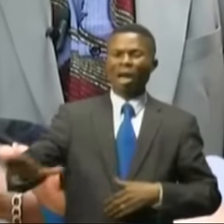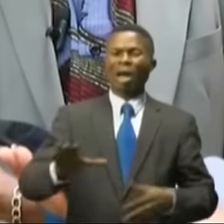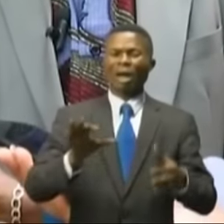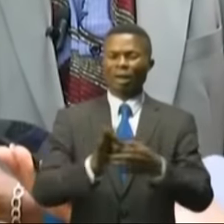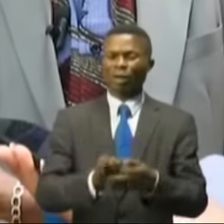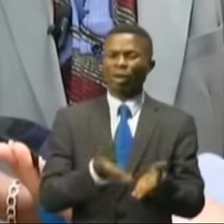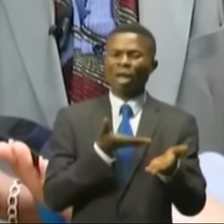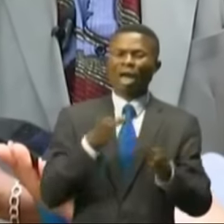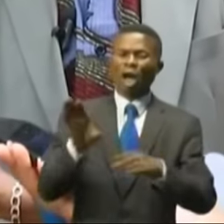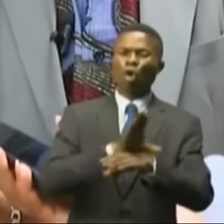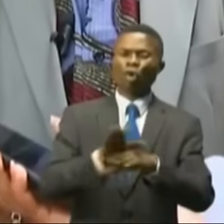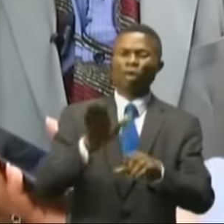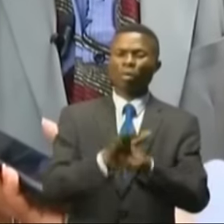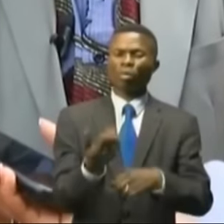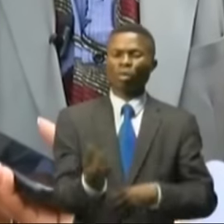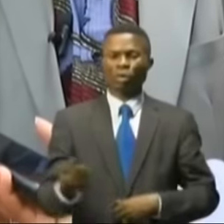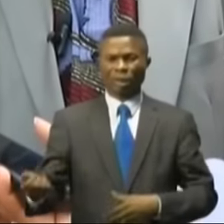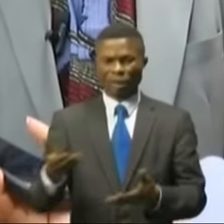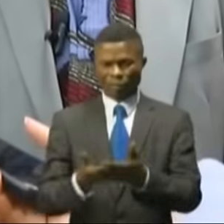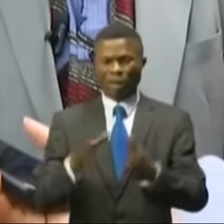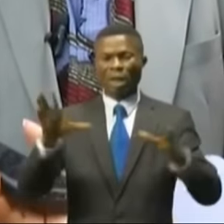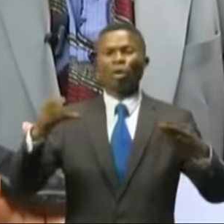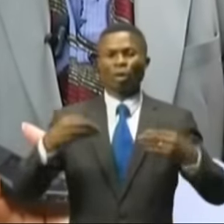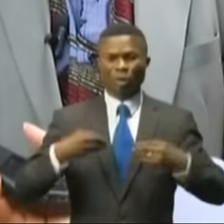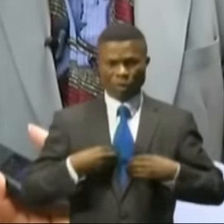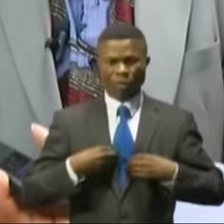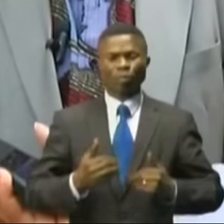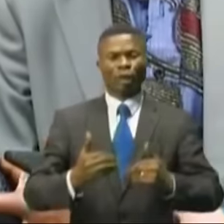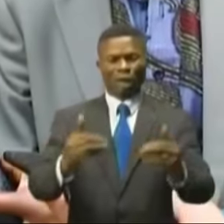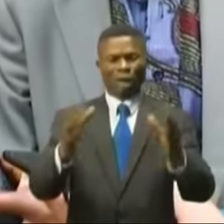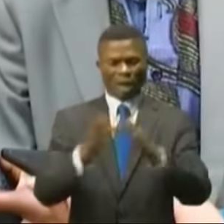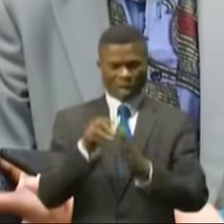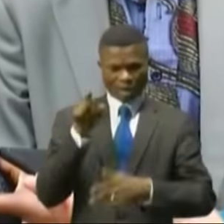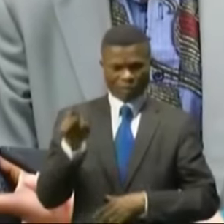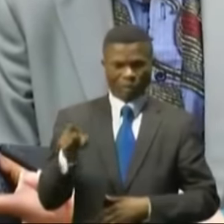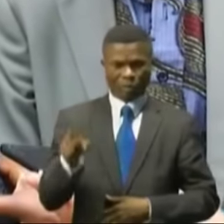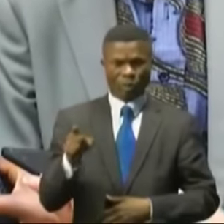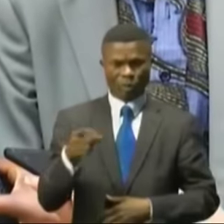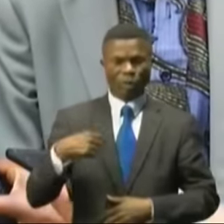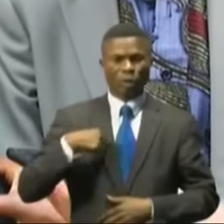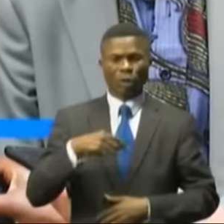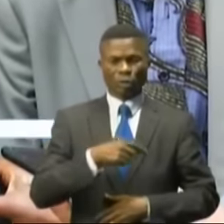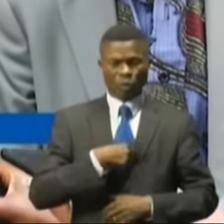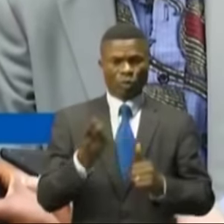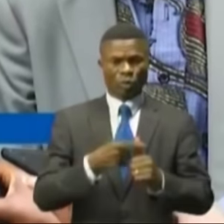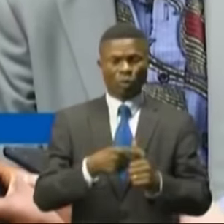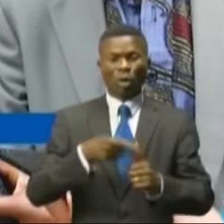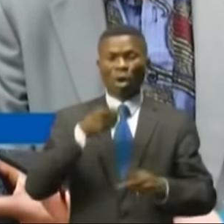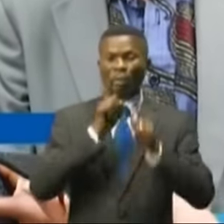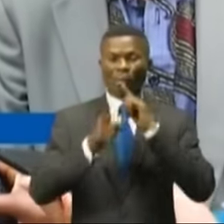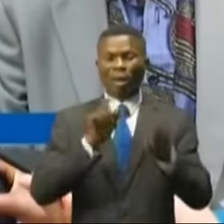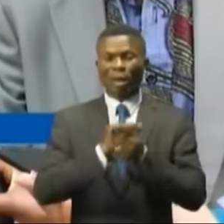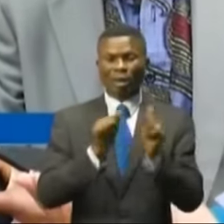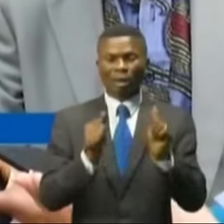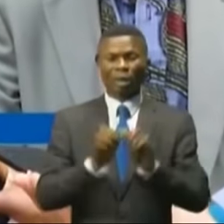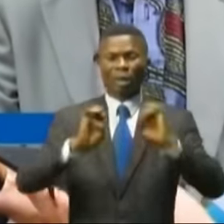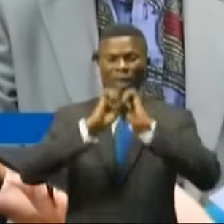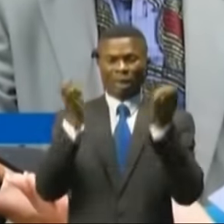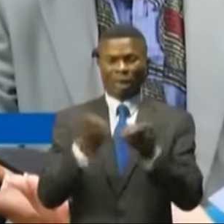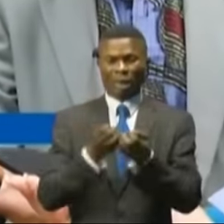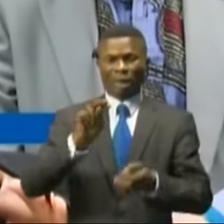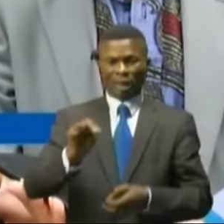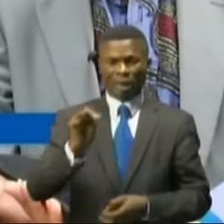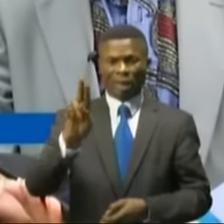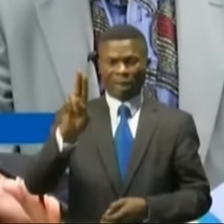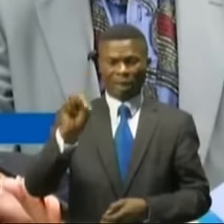façon spécifique et nous avons accepté de cheminer avec l'UNICEF. Mais nous avons surtout discuté avec l'équipe UNICEF sur les